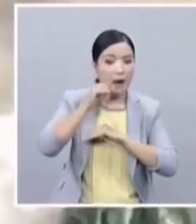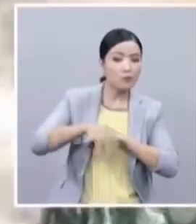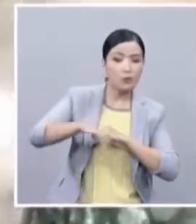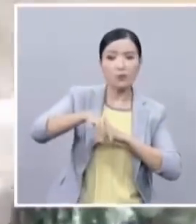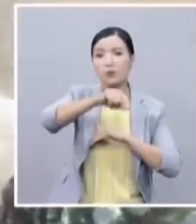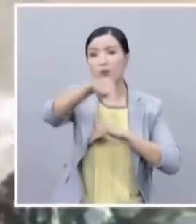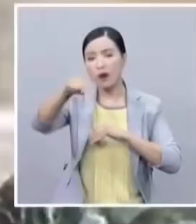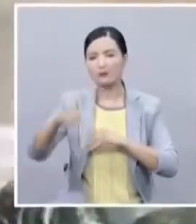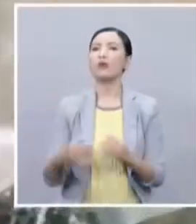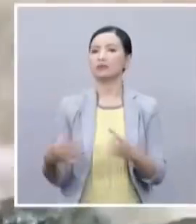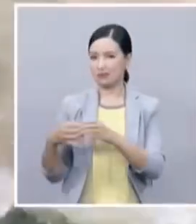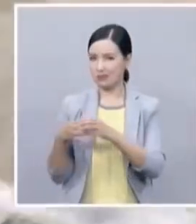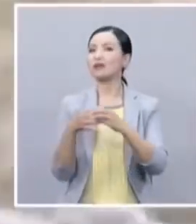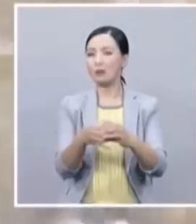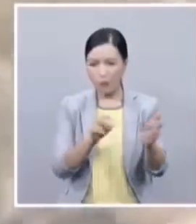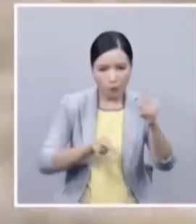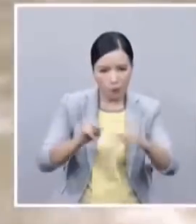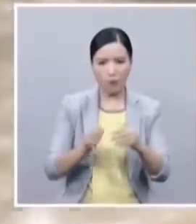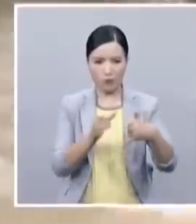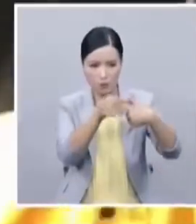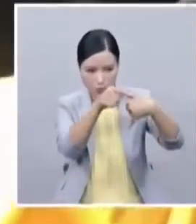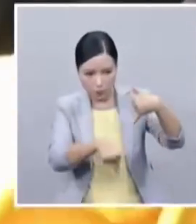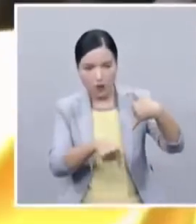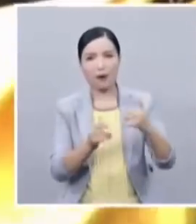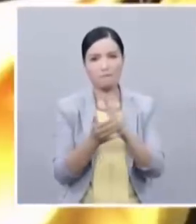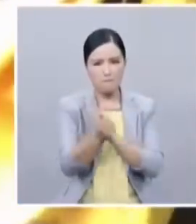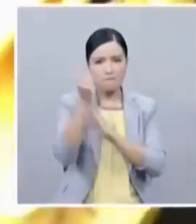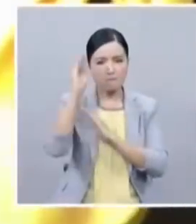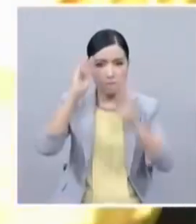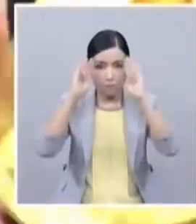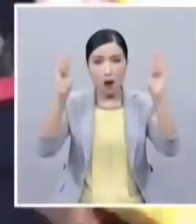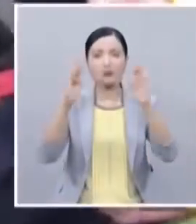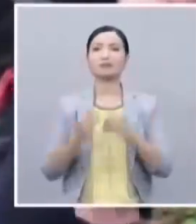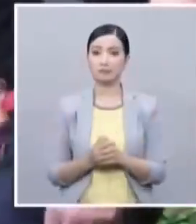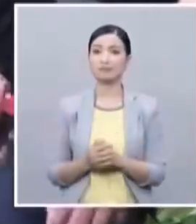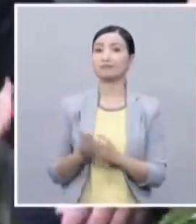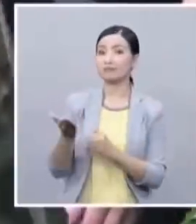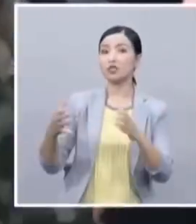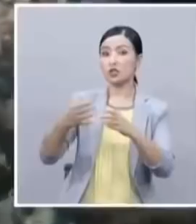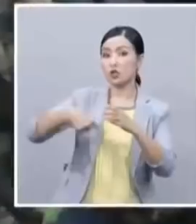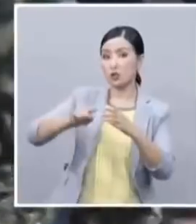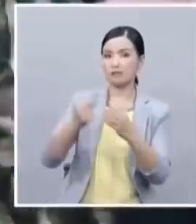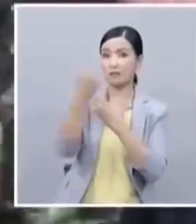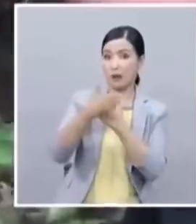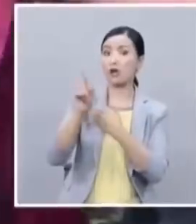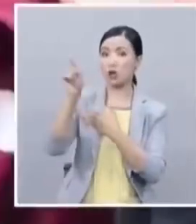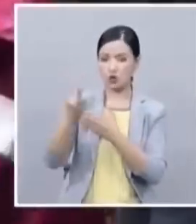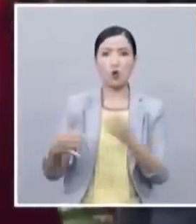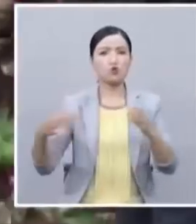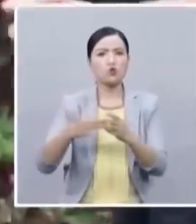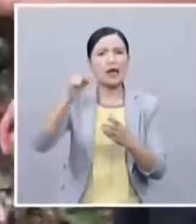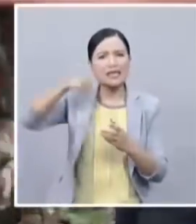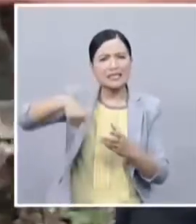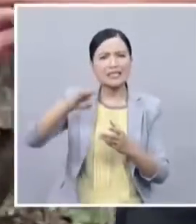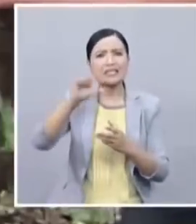ๆมันก็ต้องมีทีมค้นหาผู้ประสบภัยที่มีประสบการณ์ร่วมไปด้วยนะครับอย่างเช่นทีมนักการต่างประเทศหน่วยซีลซึ่